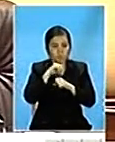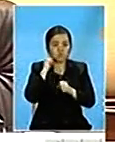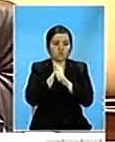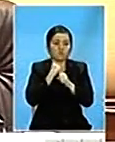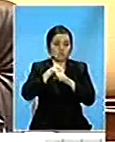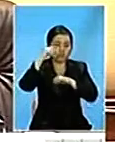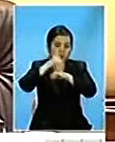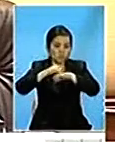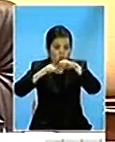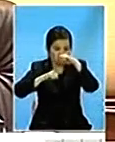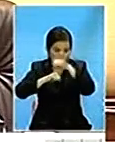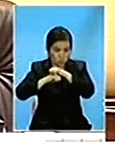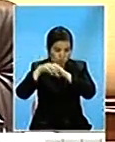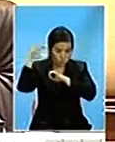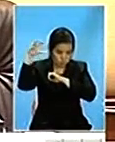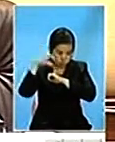ในเรื่องของ